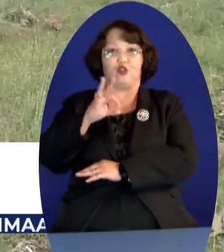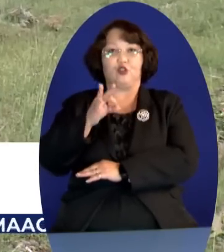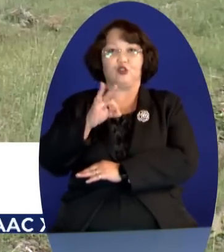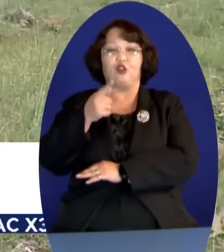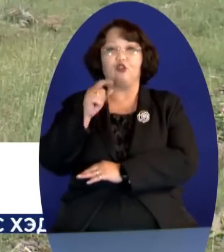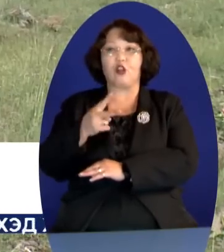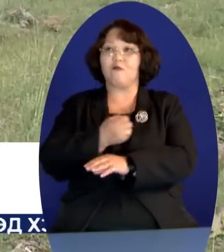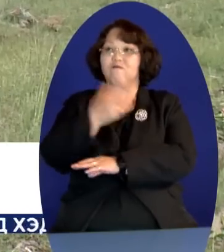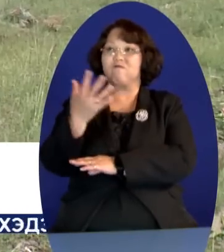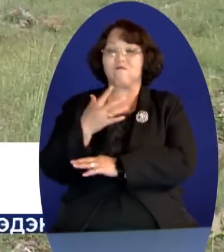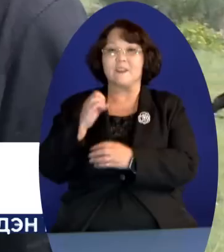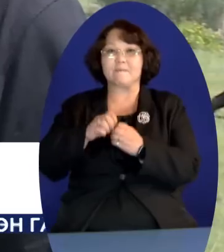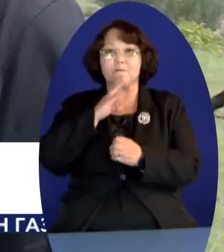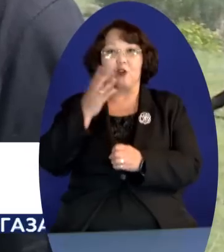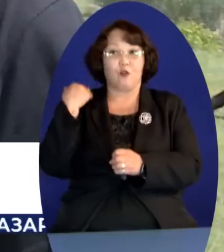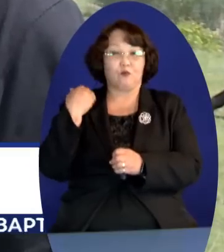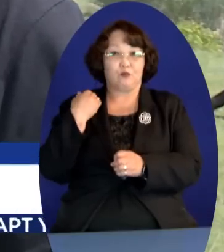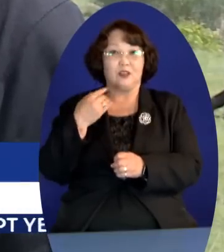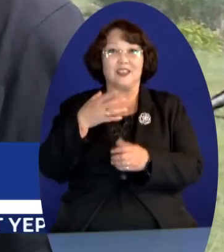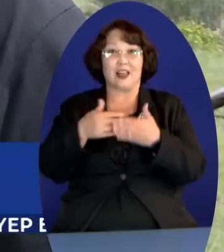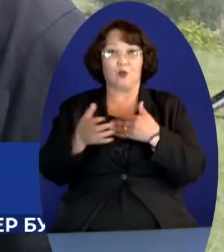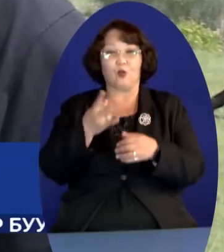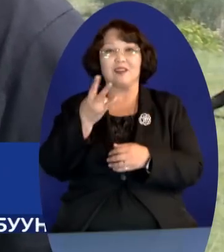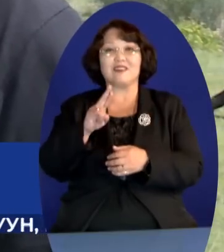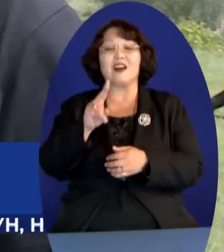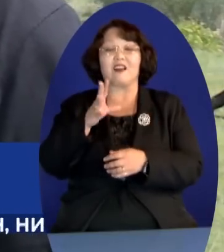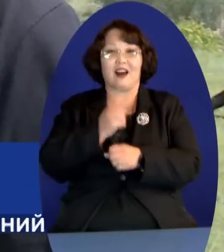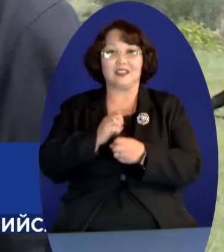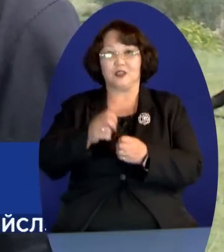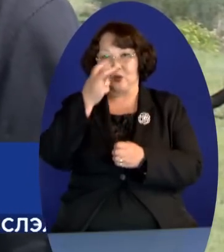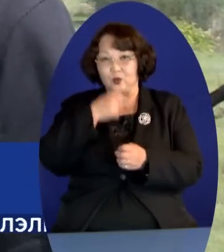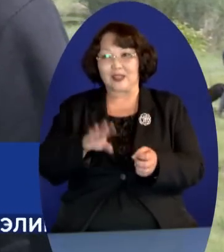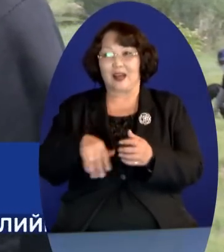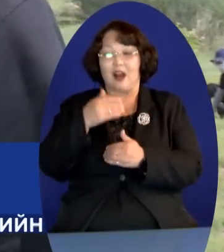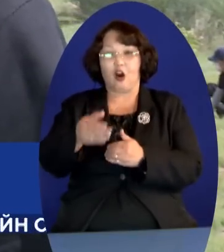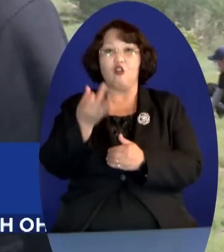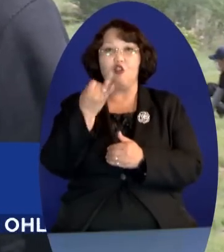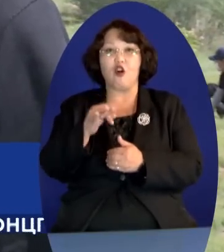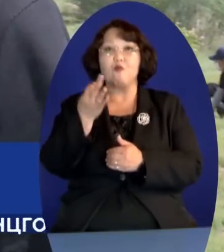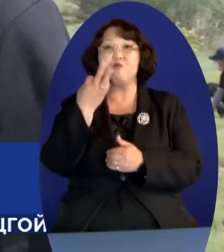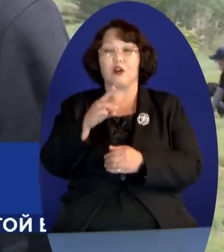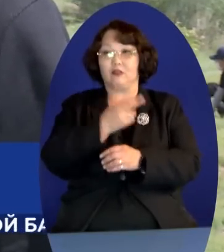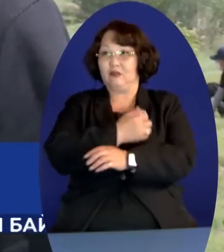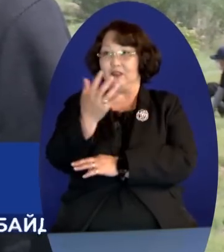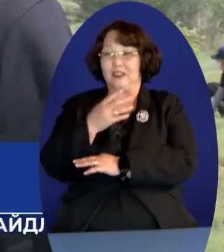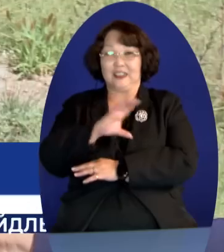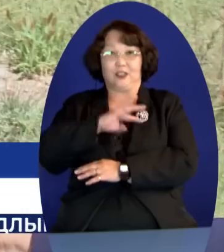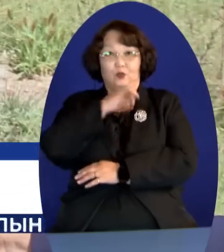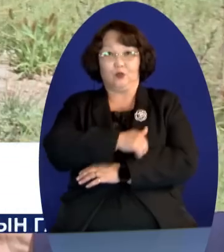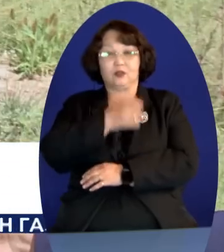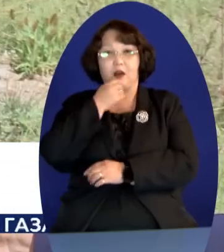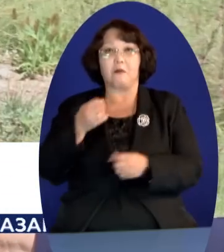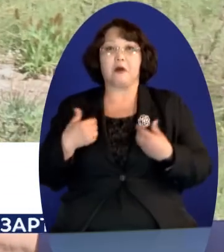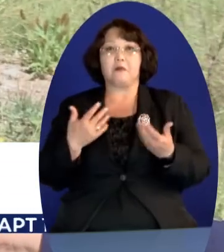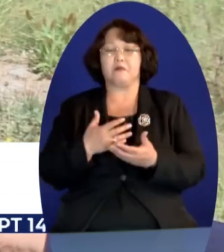сүлжээ дэлгүүрт нэрвэ ажил хийж байгаад тэгээ ойжуулагч мэрэгчлэрээ ингээд цааштай ажиллахад бол ер нь их сэтгэл дүүрэн ихтгэл дүүрэн л байгаа. Өөрөө